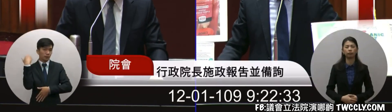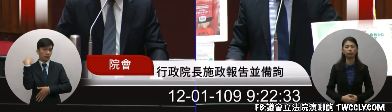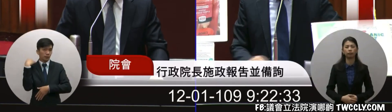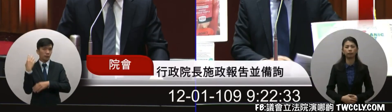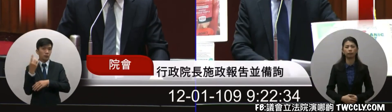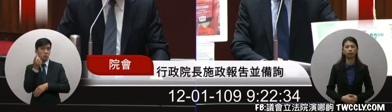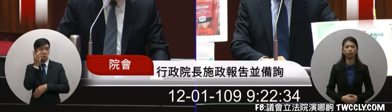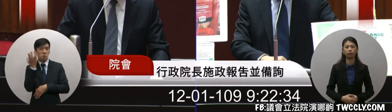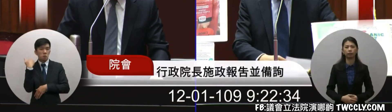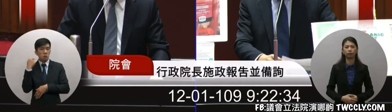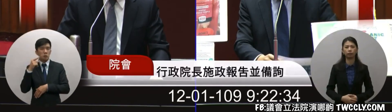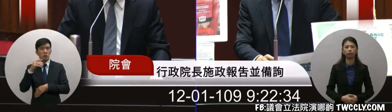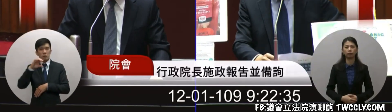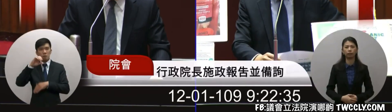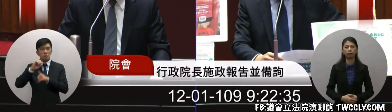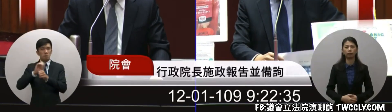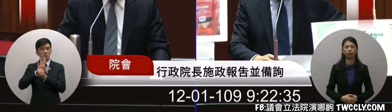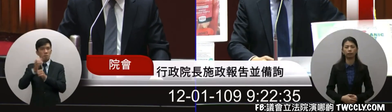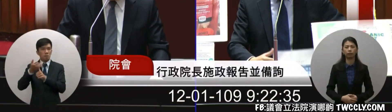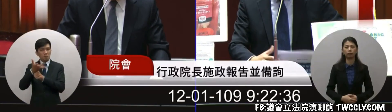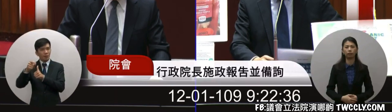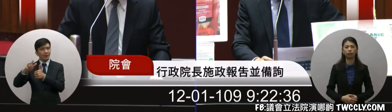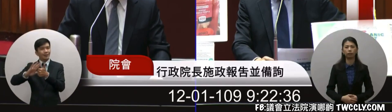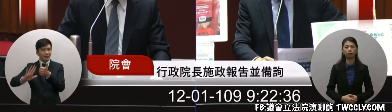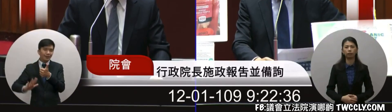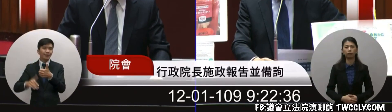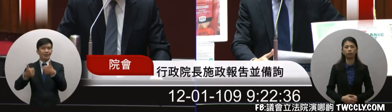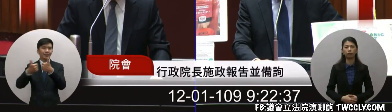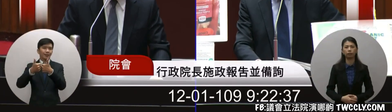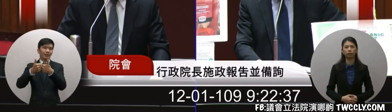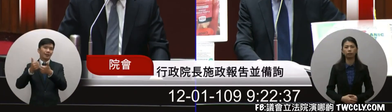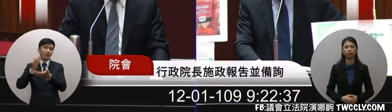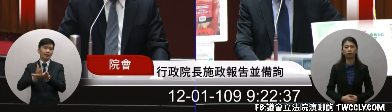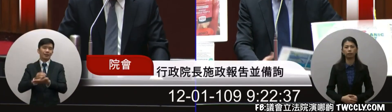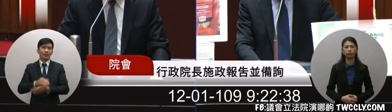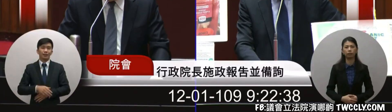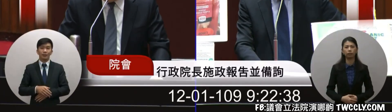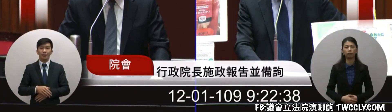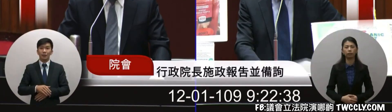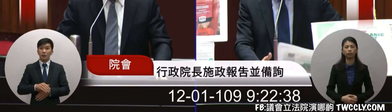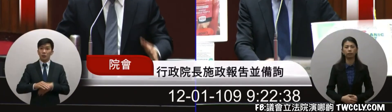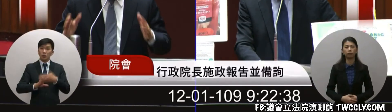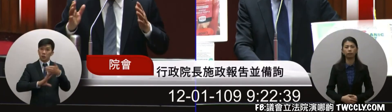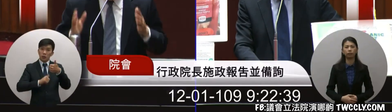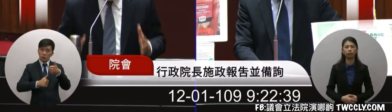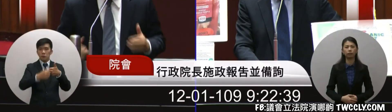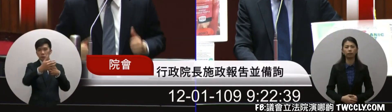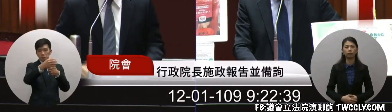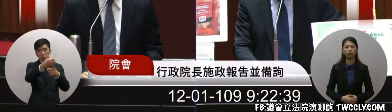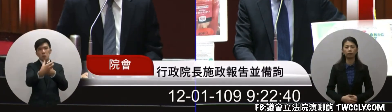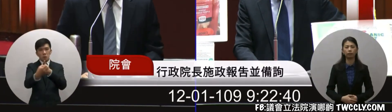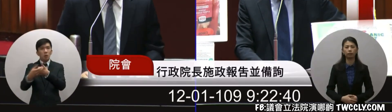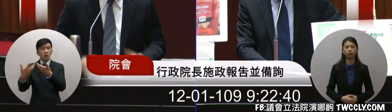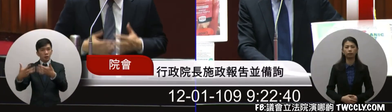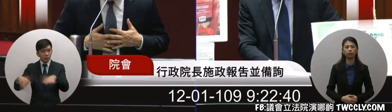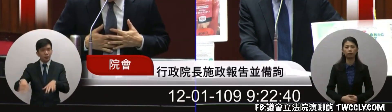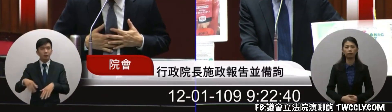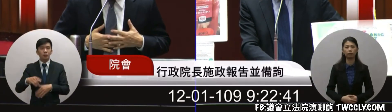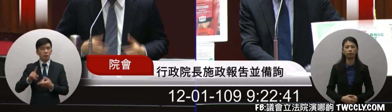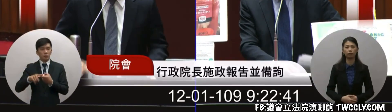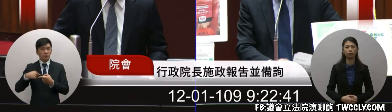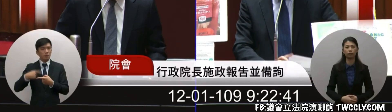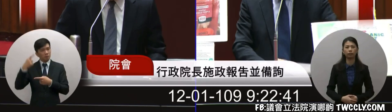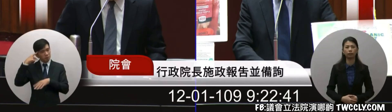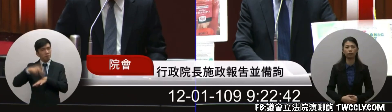召开是事实，但是有很多委员这样指教，那我们也赶快来开，这我们